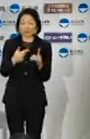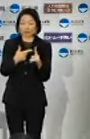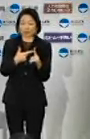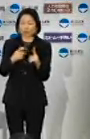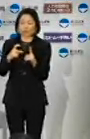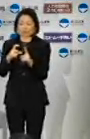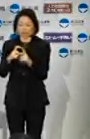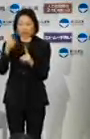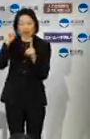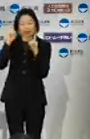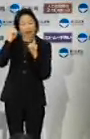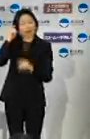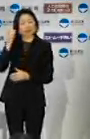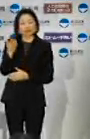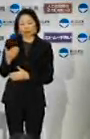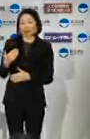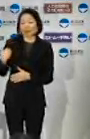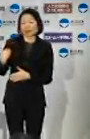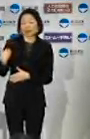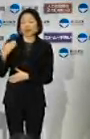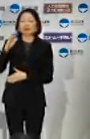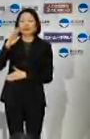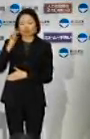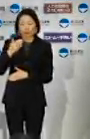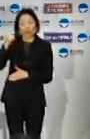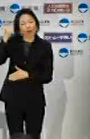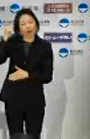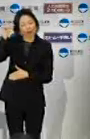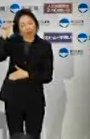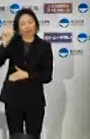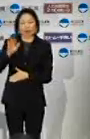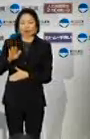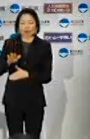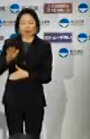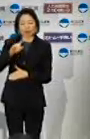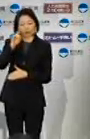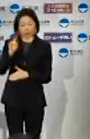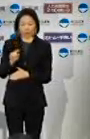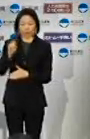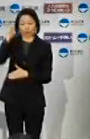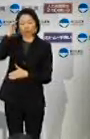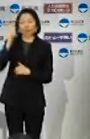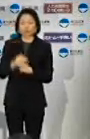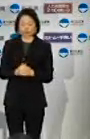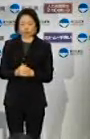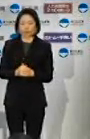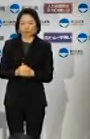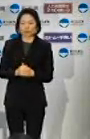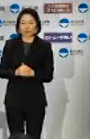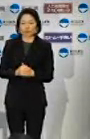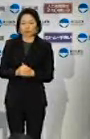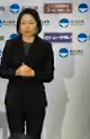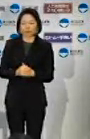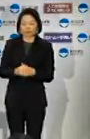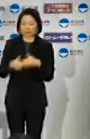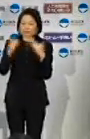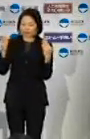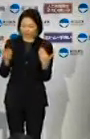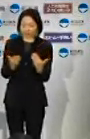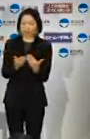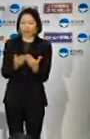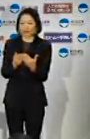分かりませんけれども、そういうアイディアもあり得ると思います。まさに通して、